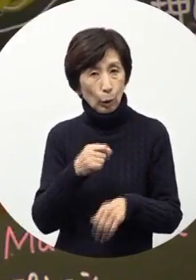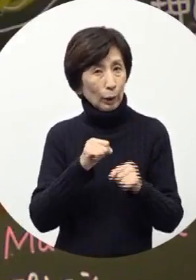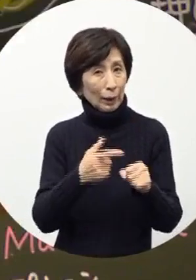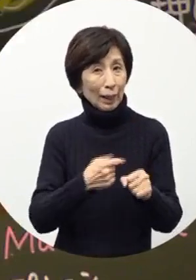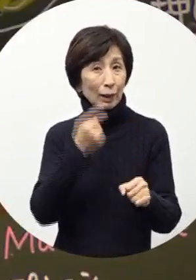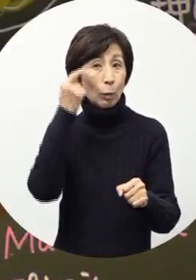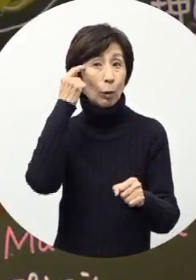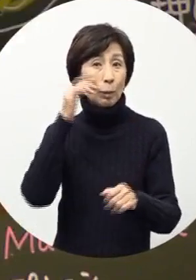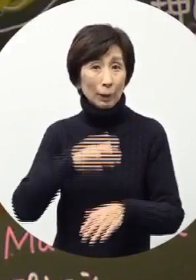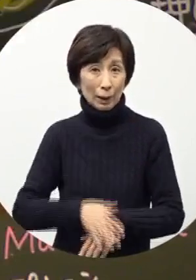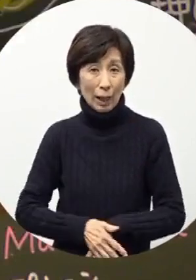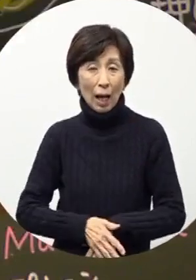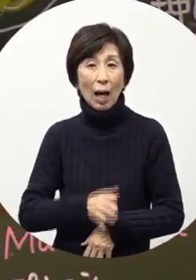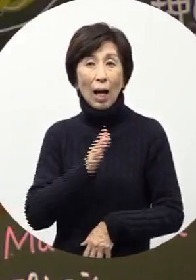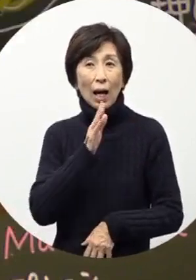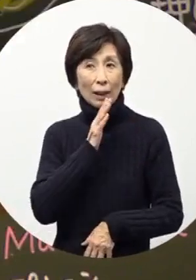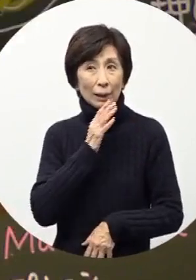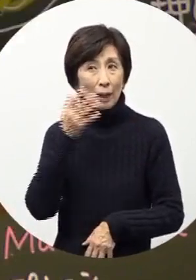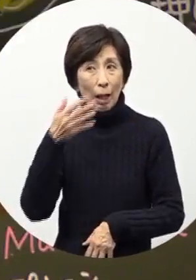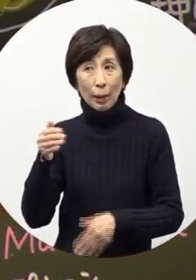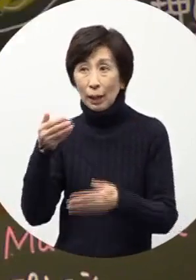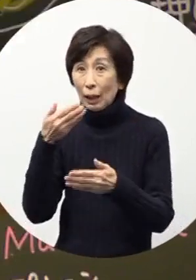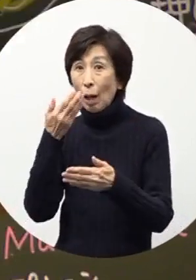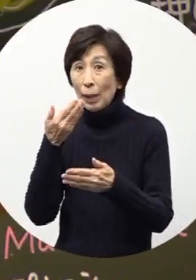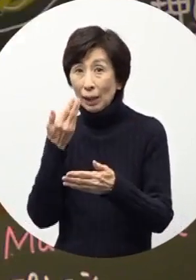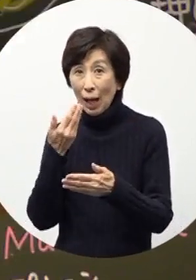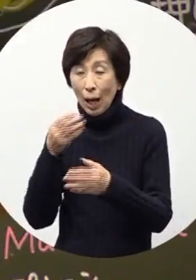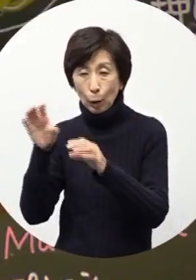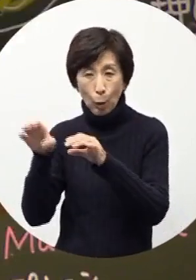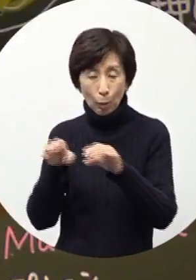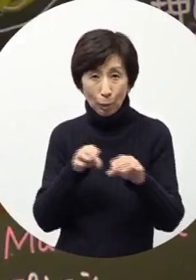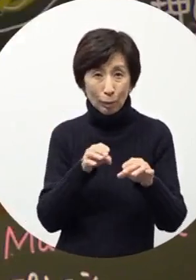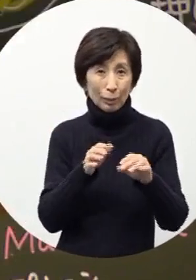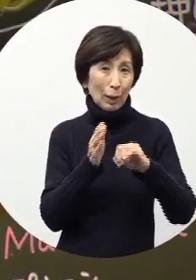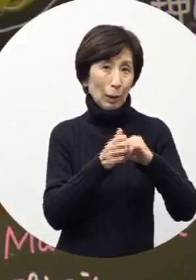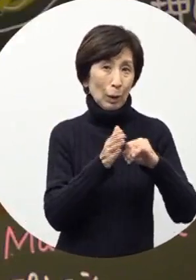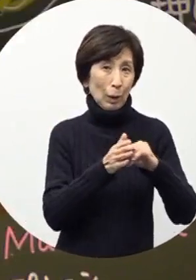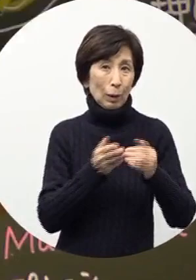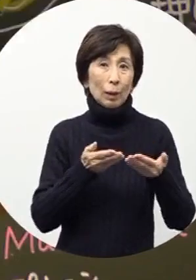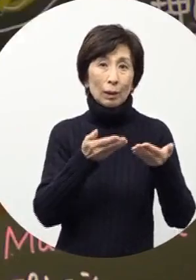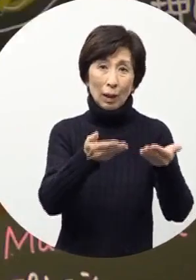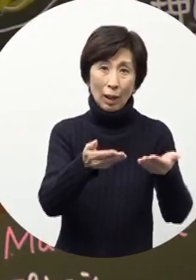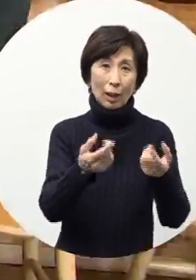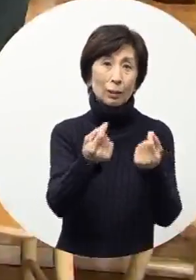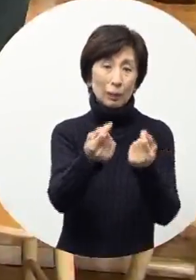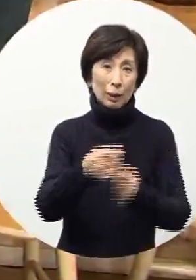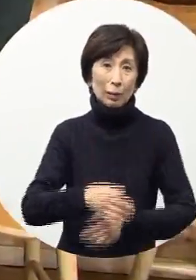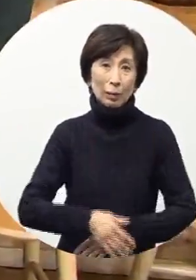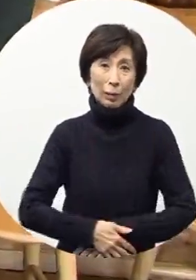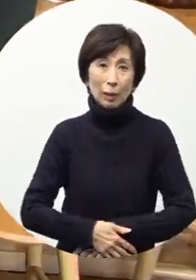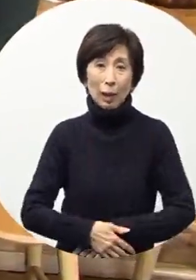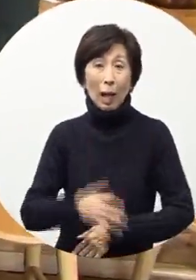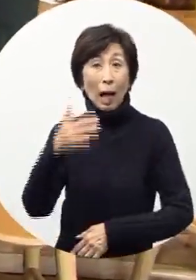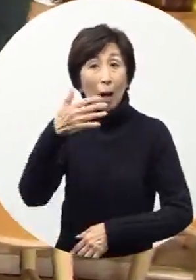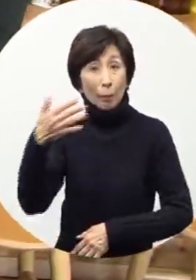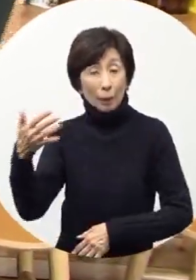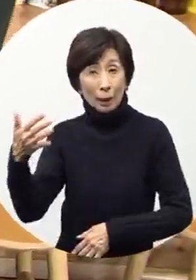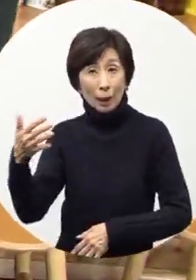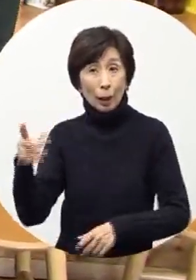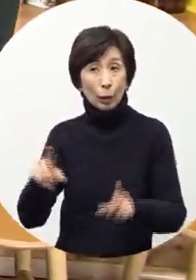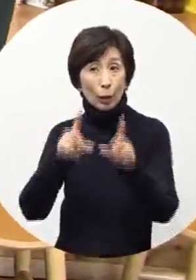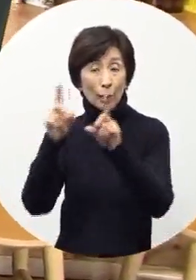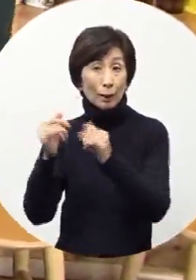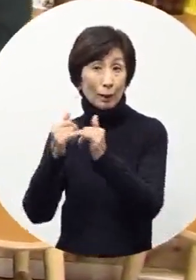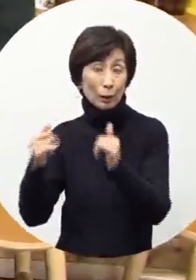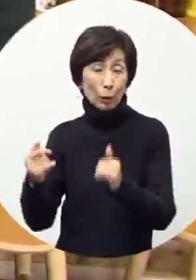ゃあね、そんな実際に食べてきたものをこう思い出しながらこちらでお店でも、ね、はい、出されてるっていうことで。 そうですね、だからアメリカで在住してた